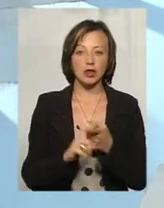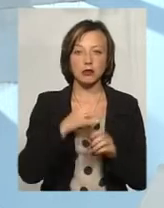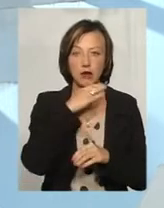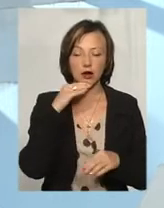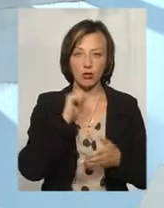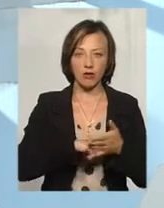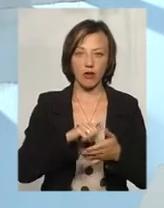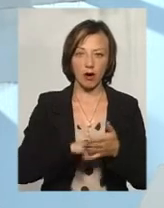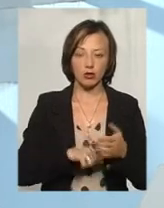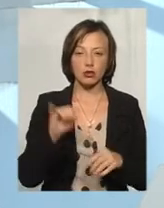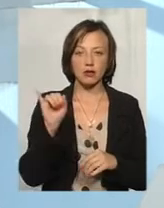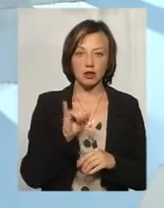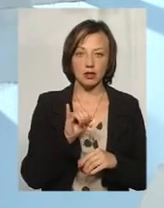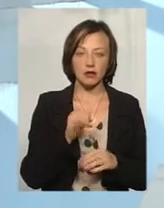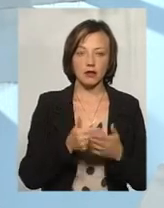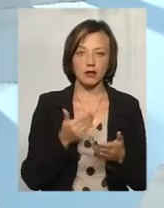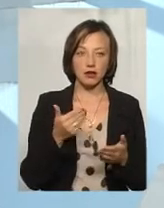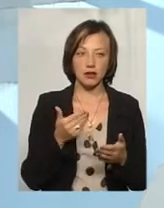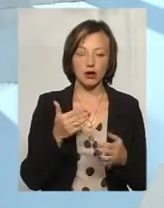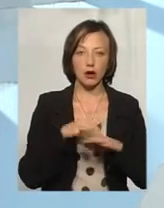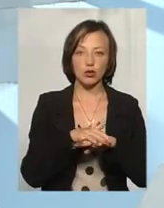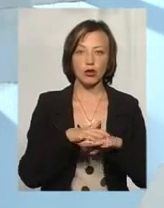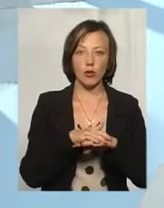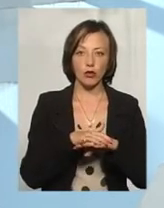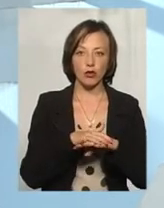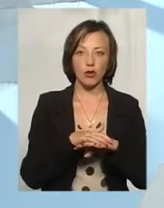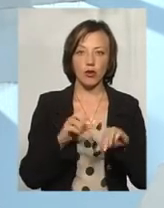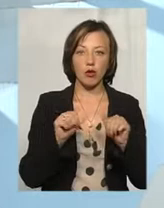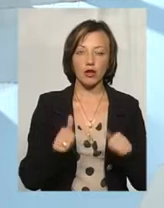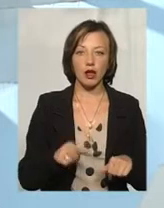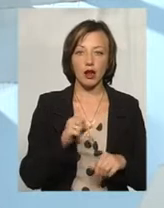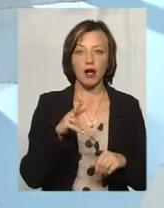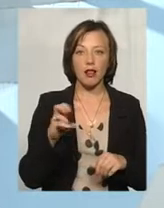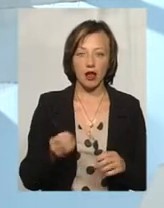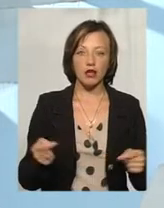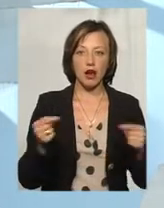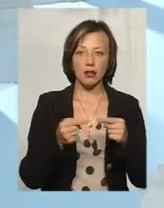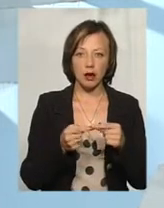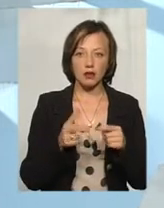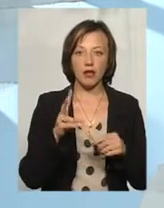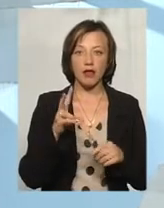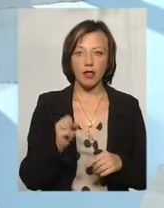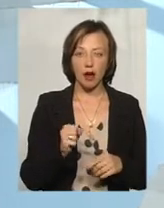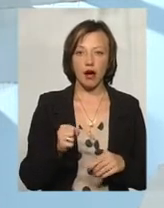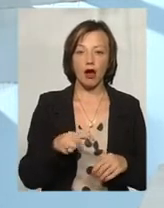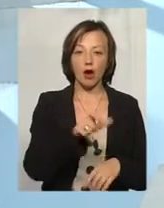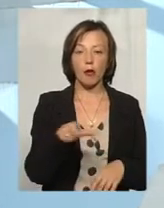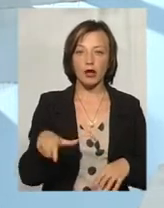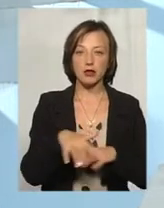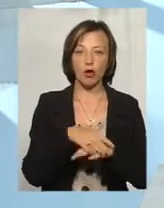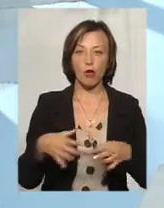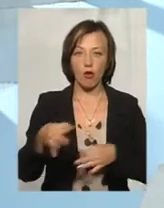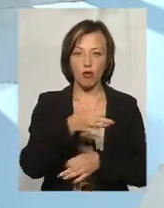багатьох факторів і від розрахункової цієї моделі. Але якраз уже на громадських обговореннях